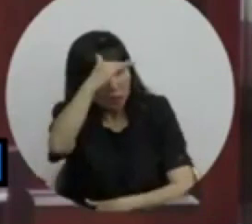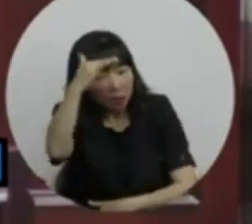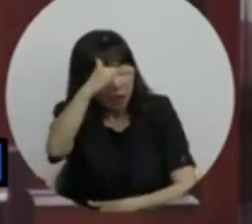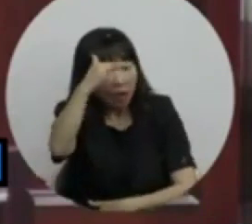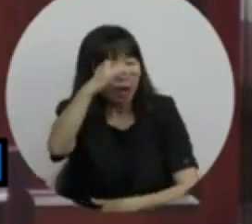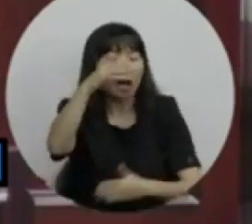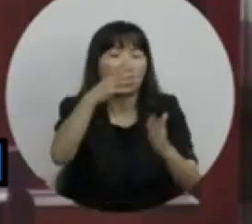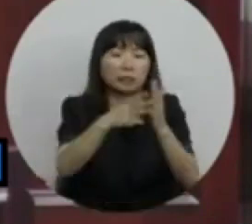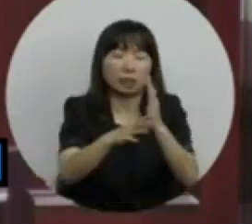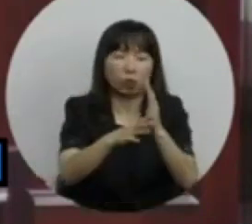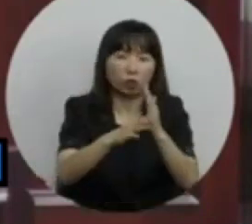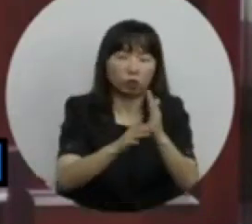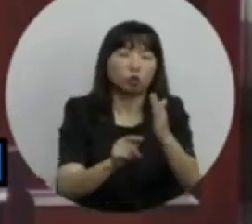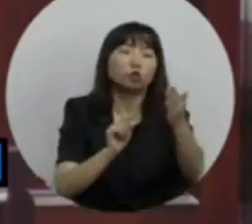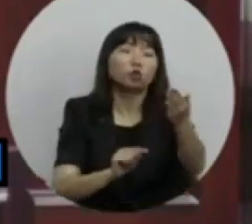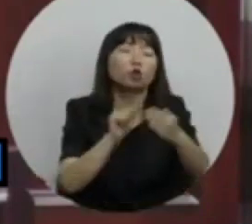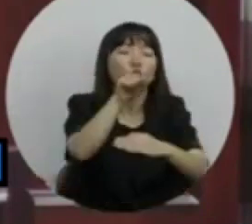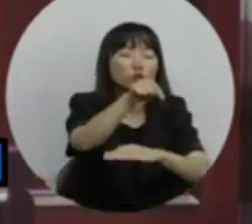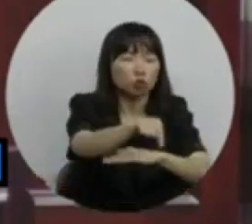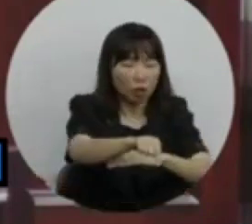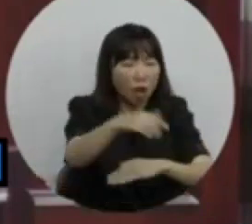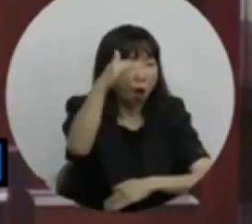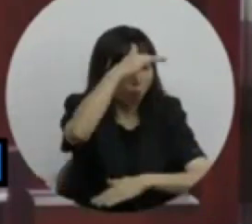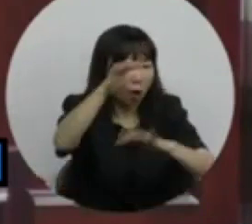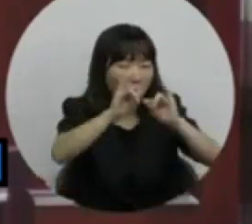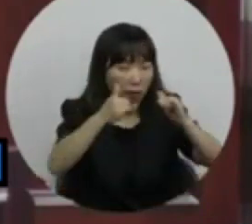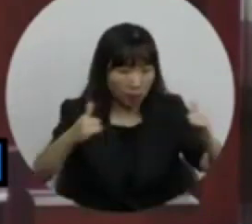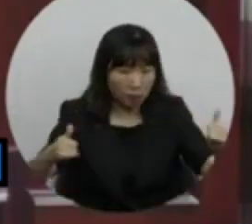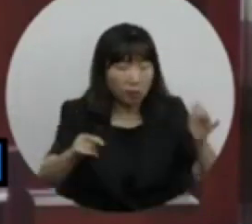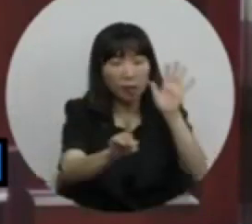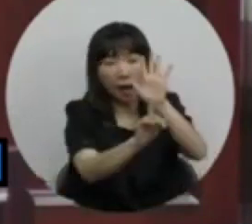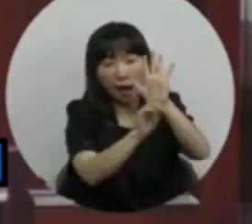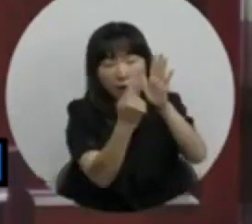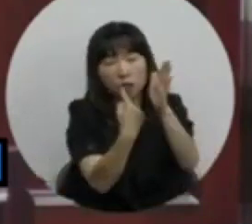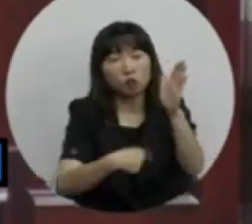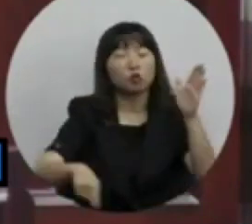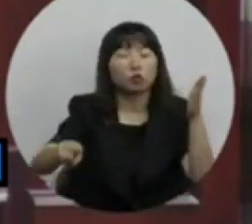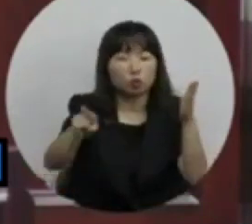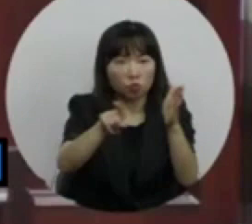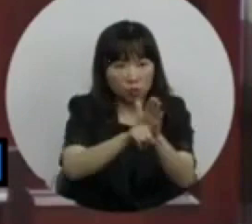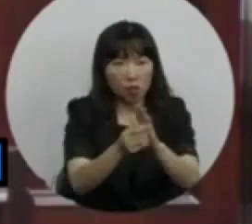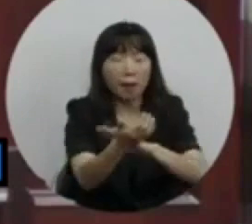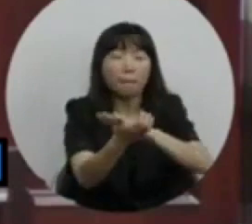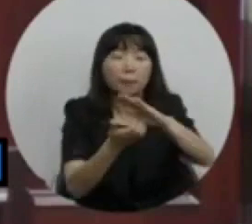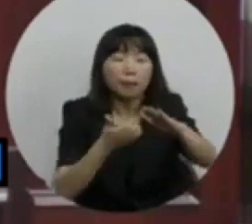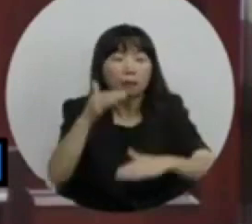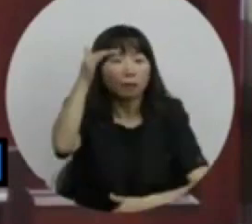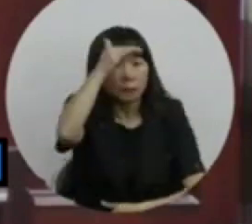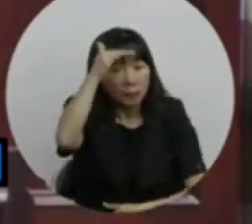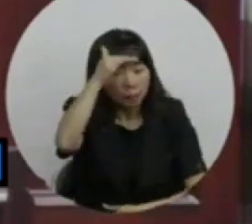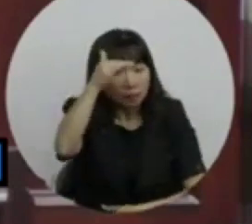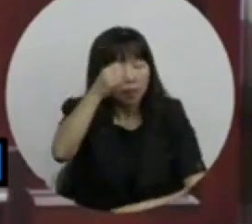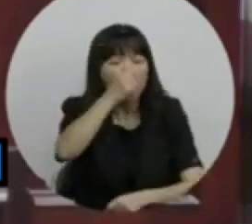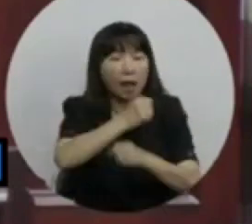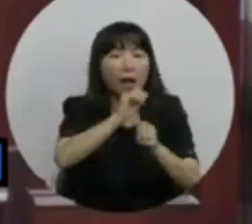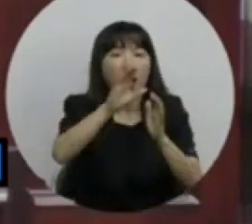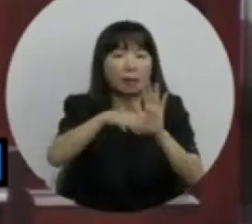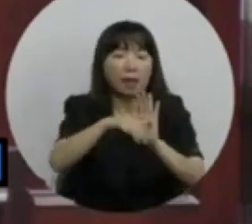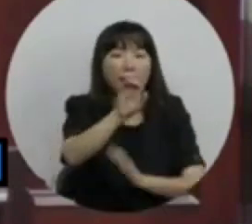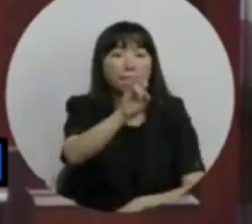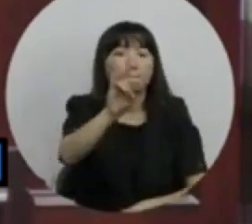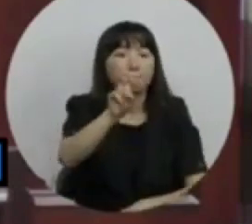자원을 국내외 관광객들에게 알리고자 사전 답사 여행의 일환인